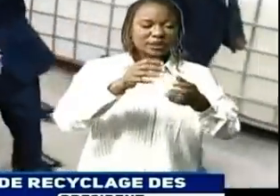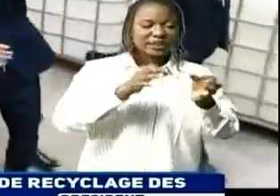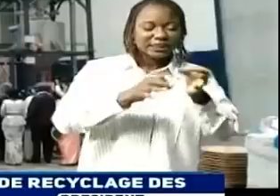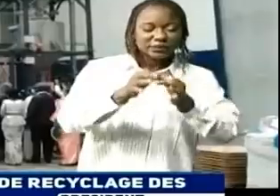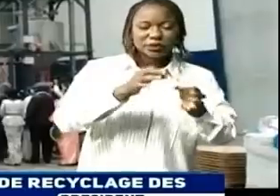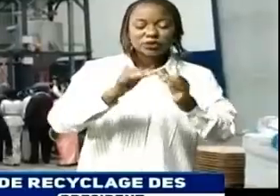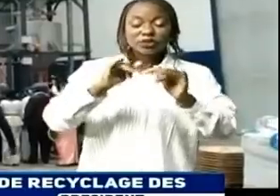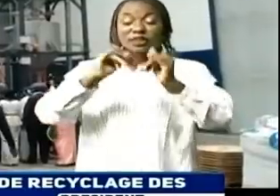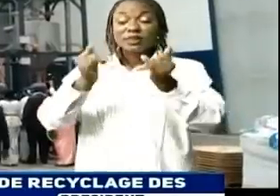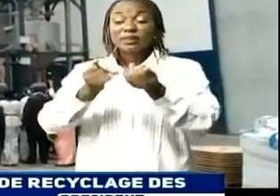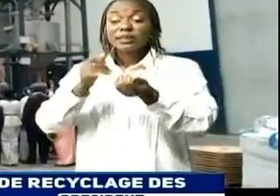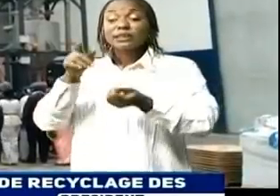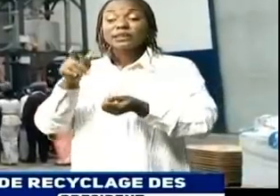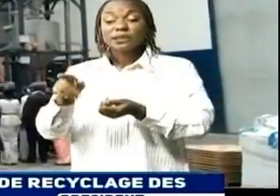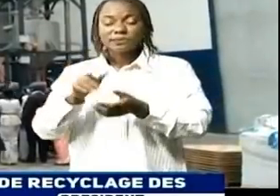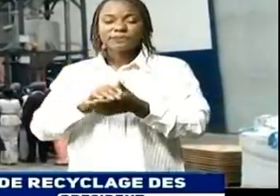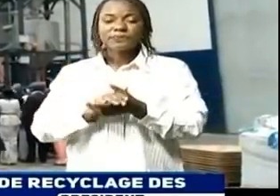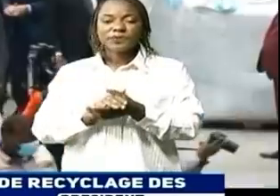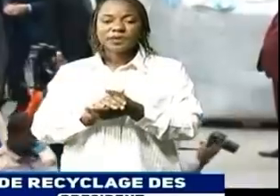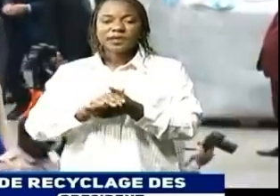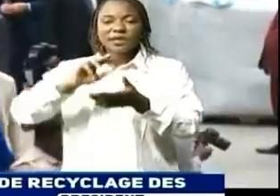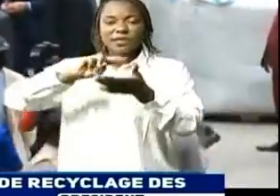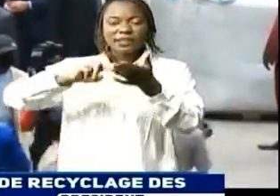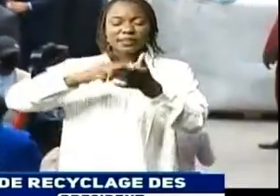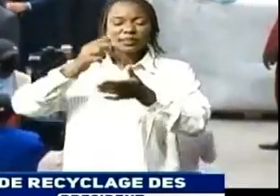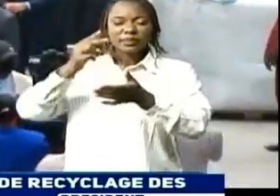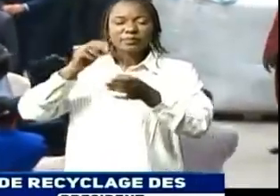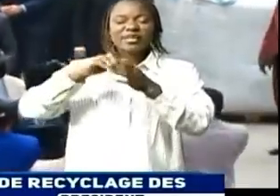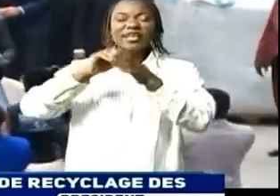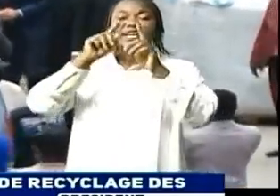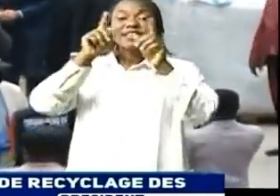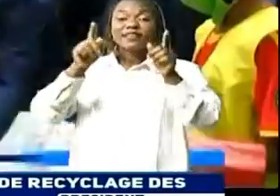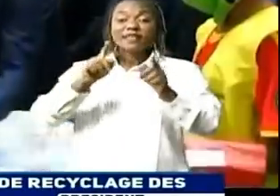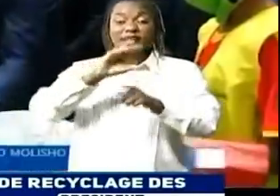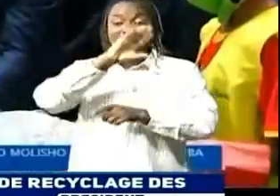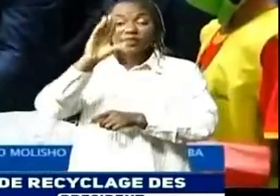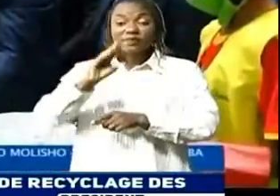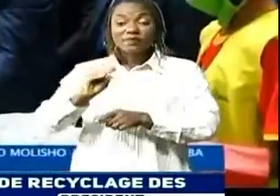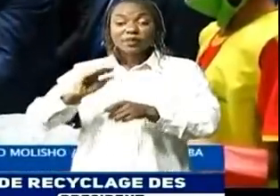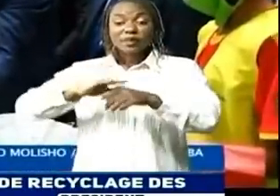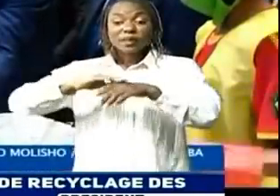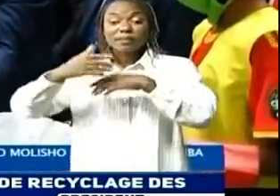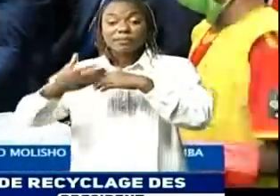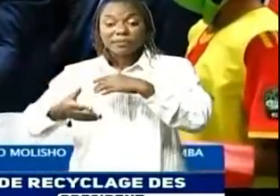L'usine de Kintoko est la deuxième en Afrique après celle du